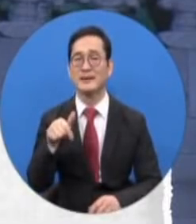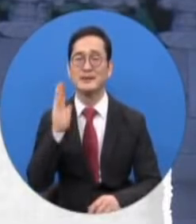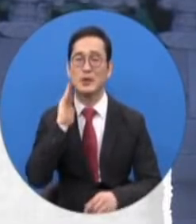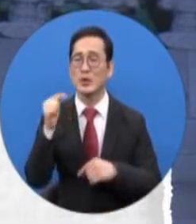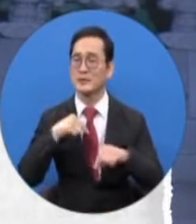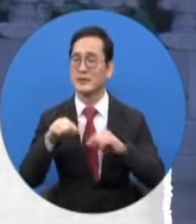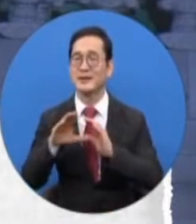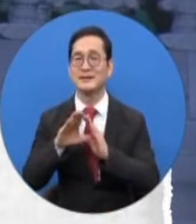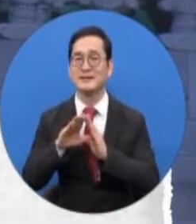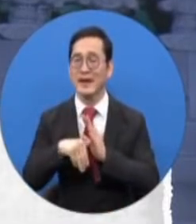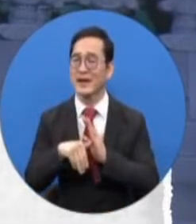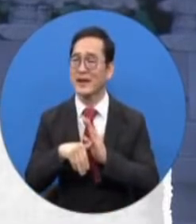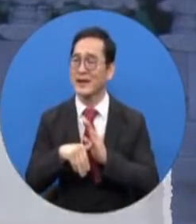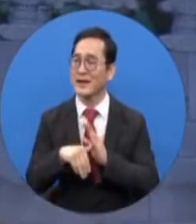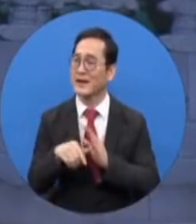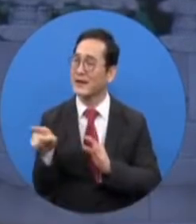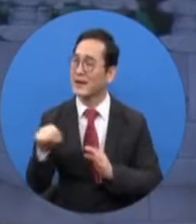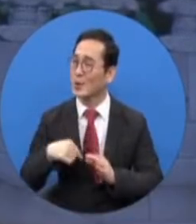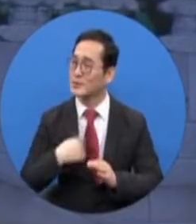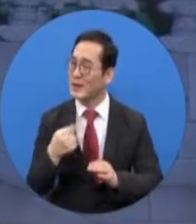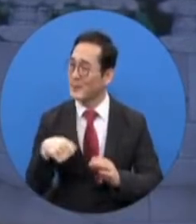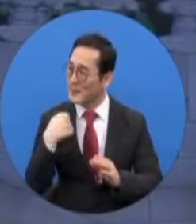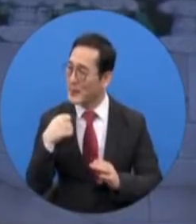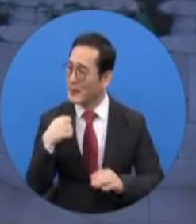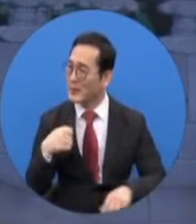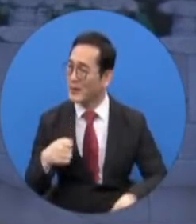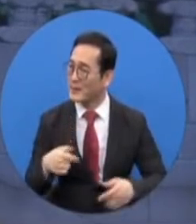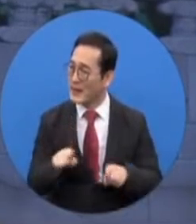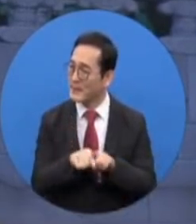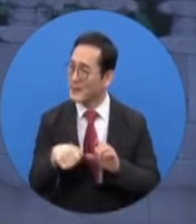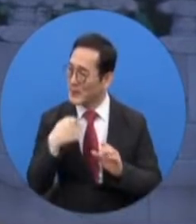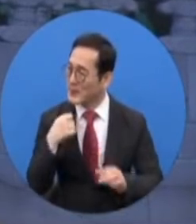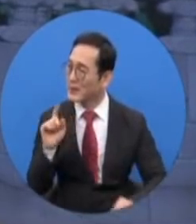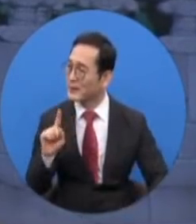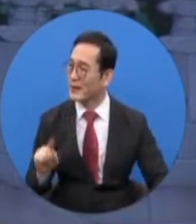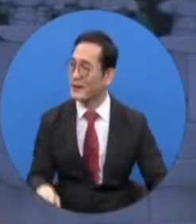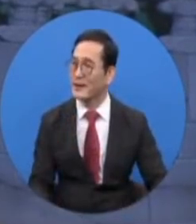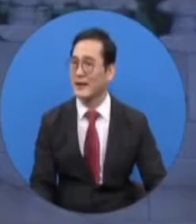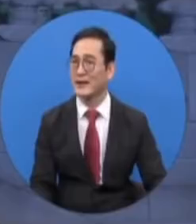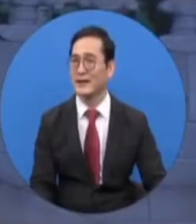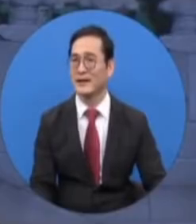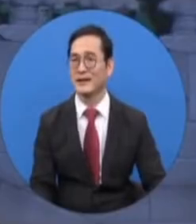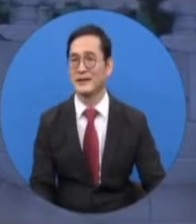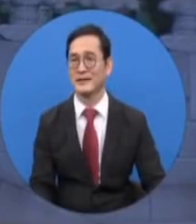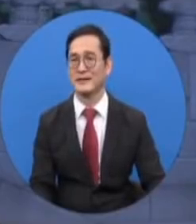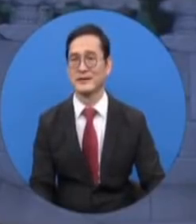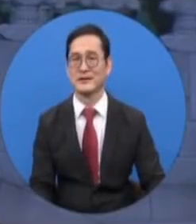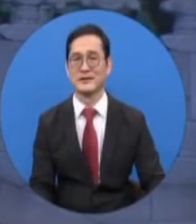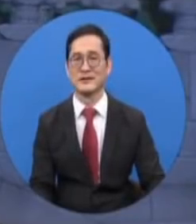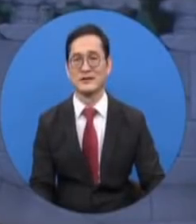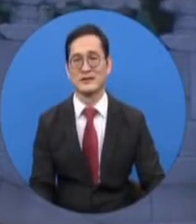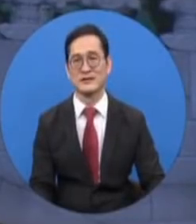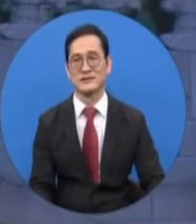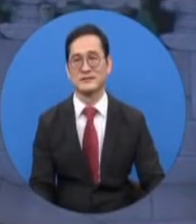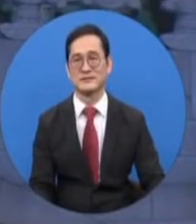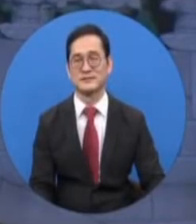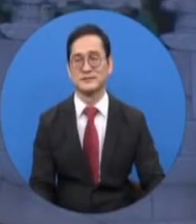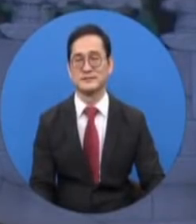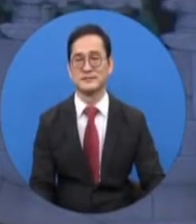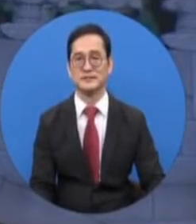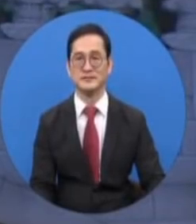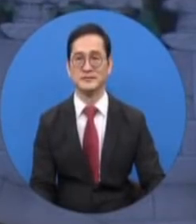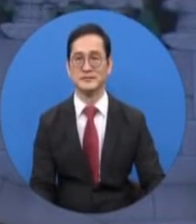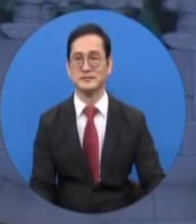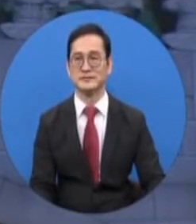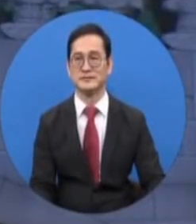뭐 가끔 가다 혼밥할 수도 있는 거 아닙니까? 혼밥이라는 게 혼자 밥 먹기보다는 뭐 청와대 내에 있는 뭐 영부인이랄지 아니면